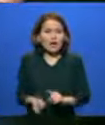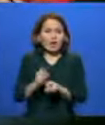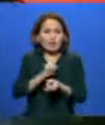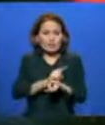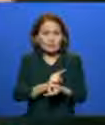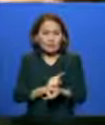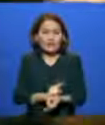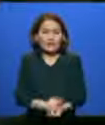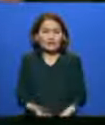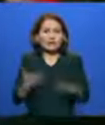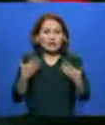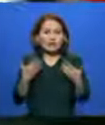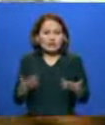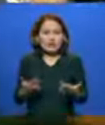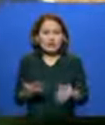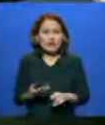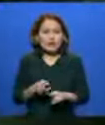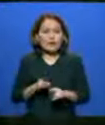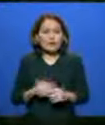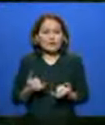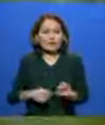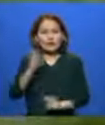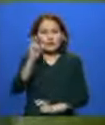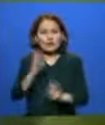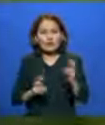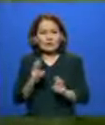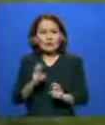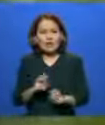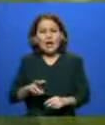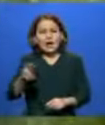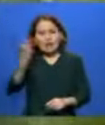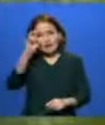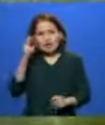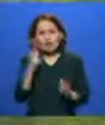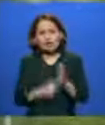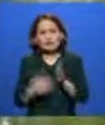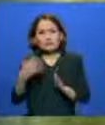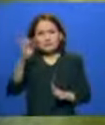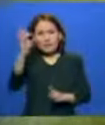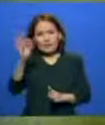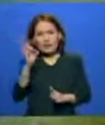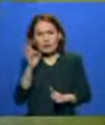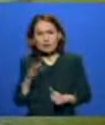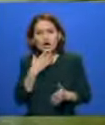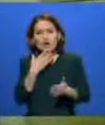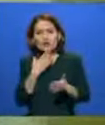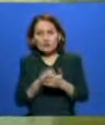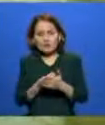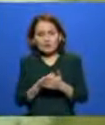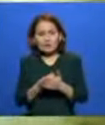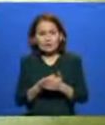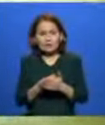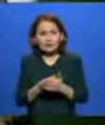өзгертуіне Сербия үкіметінің қарсылығы себеп болған. Өткені кен орнында ол елдің 75% үлесі бар. Сербия